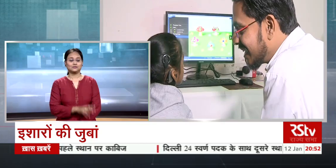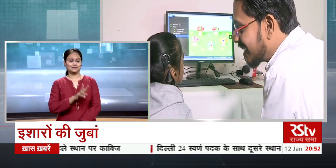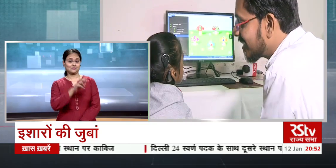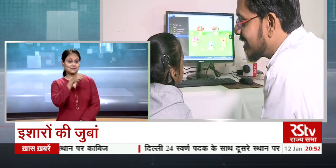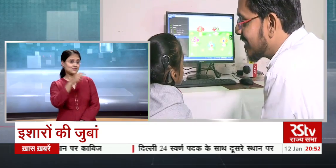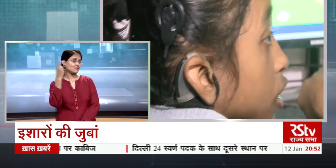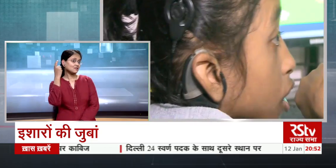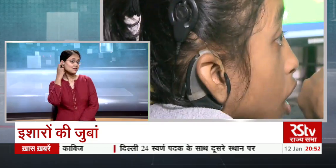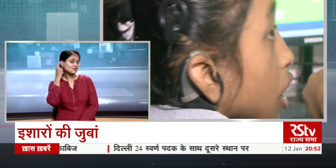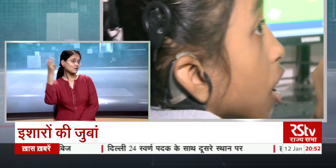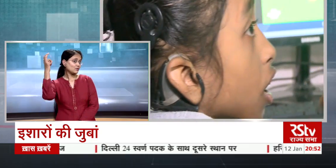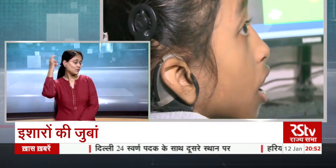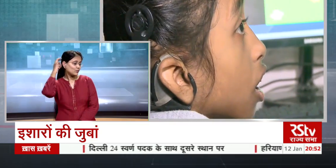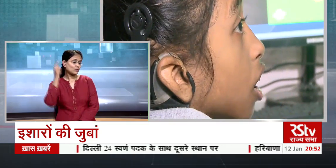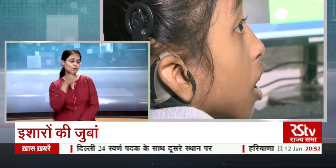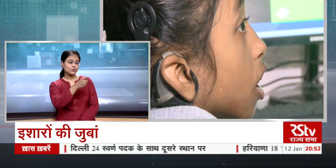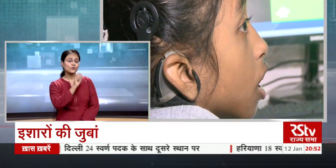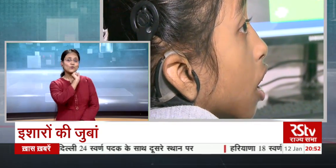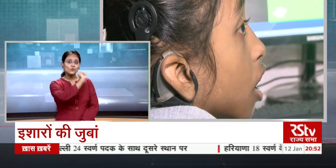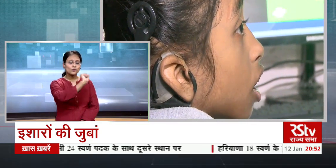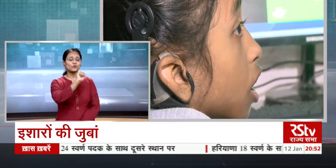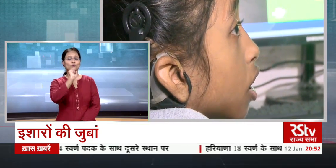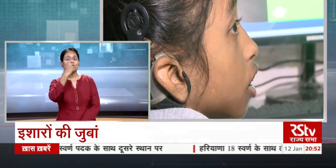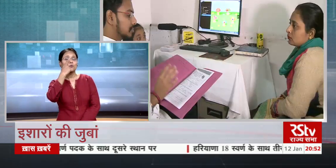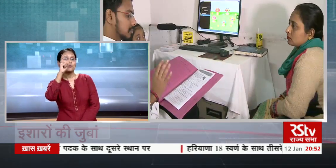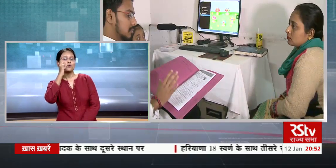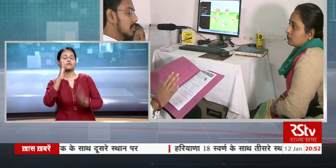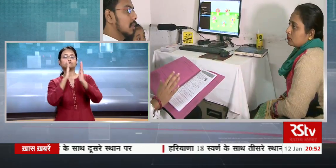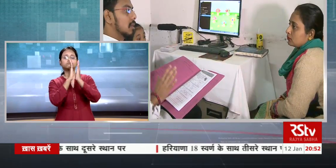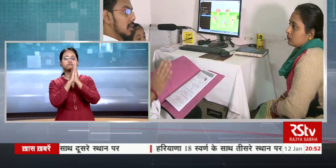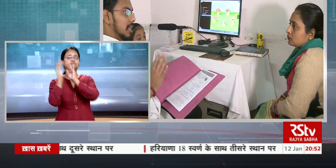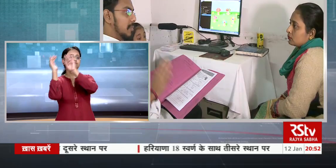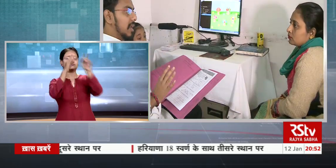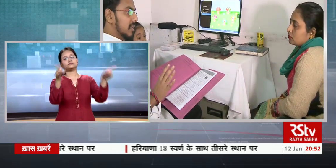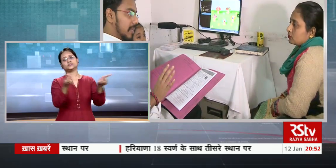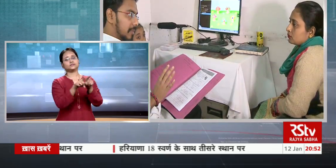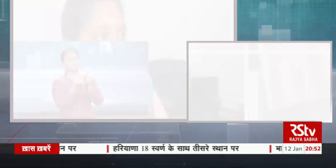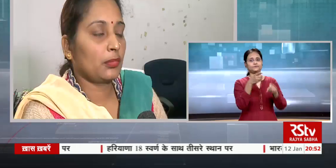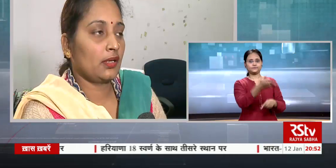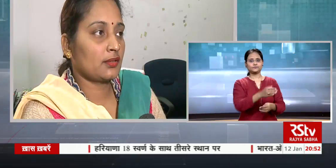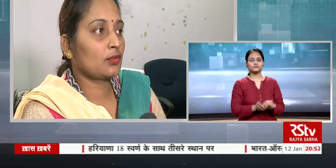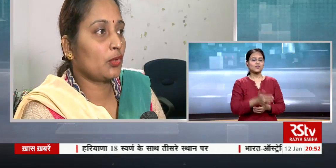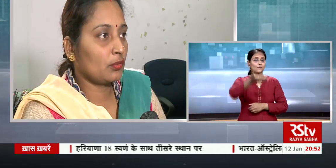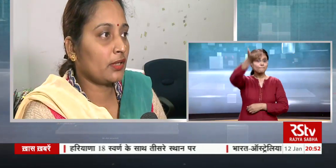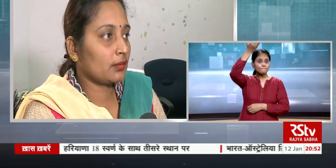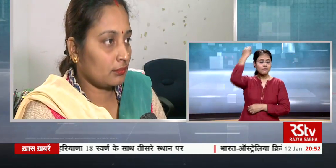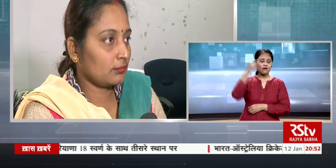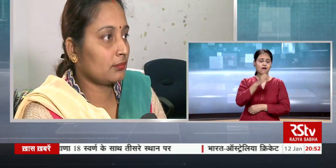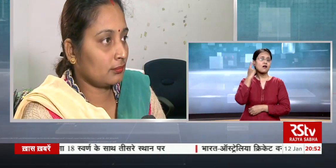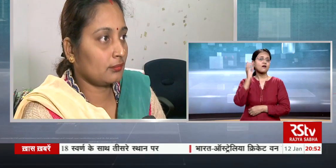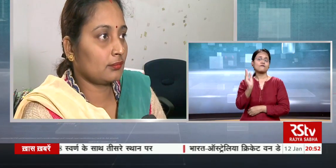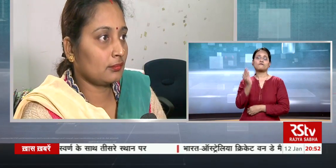विभा के कान में लगी ये मशीन उसके लिए और उसके माता पिता के लिए जैसे वरदान है। पहले से तो बहुत